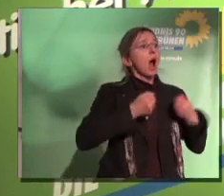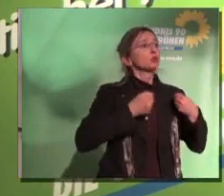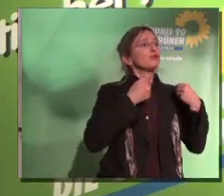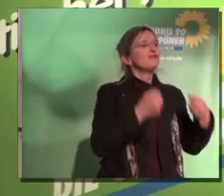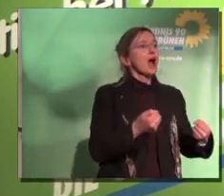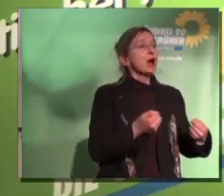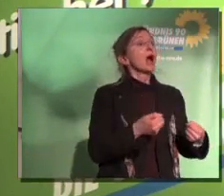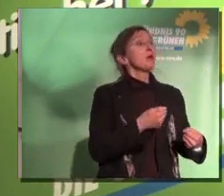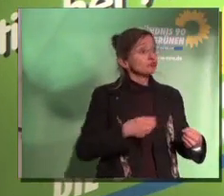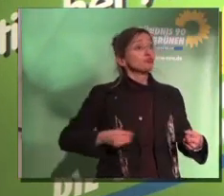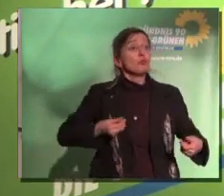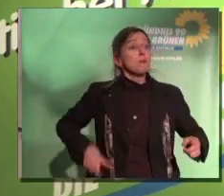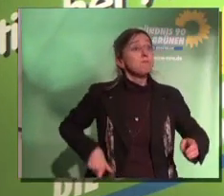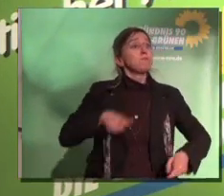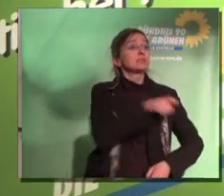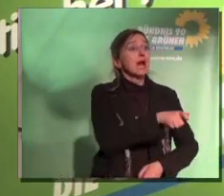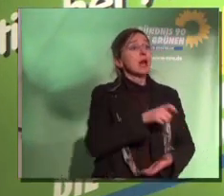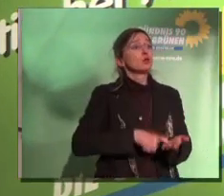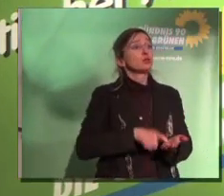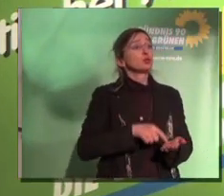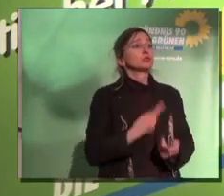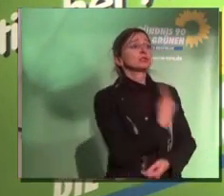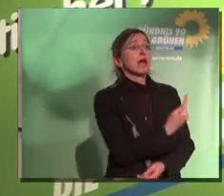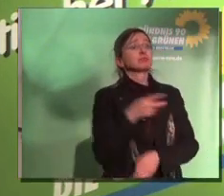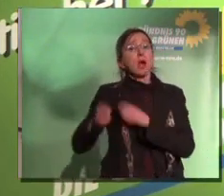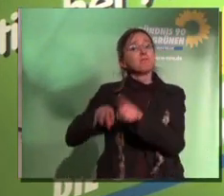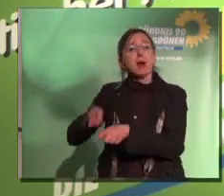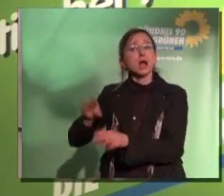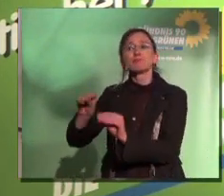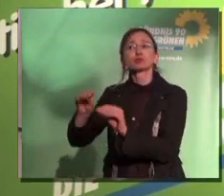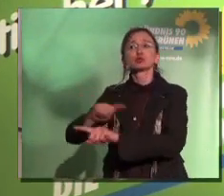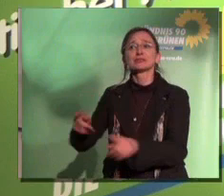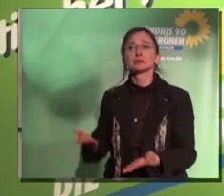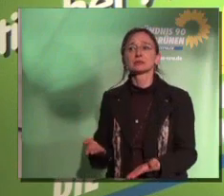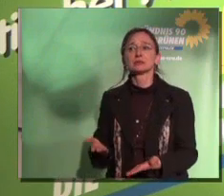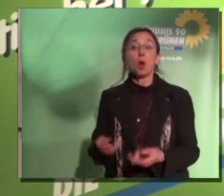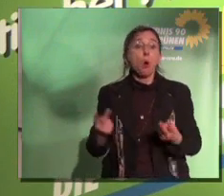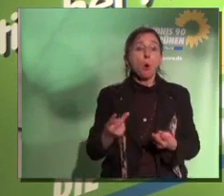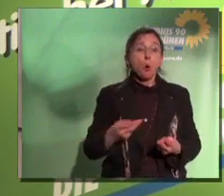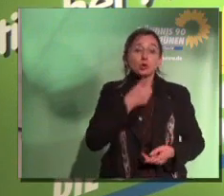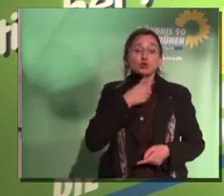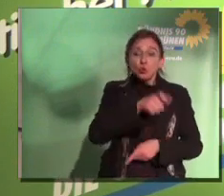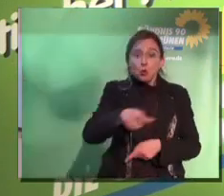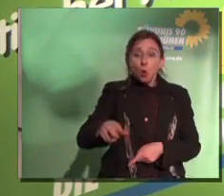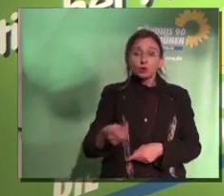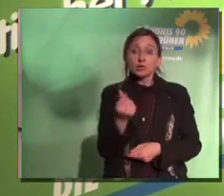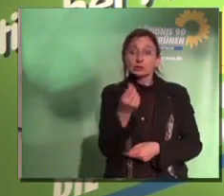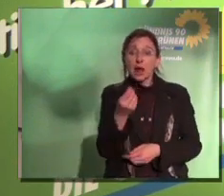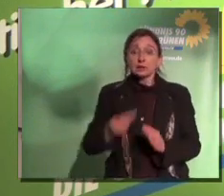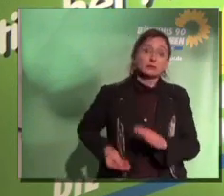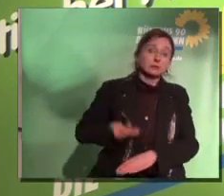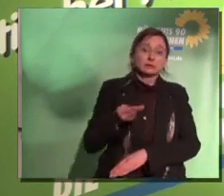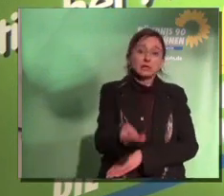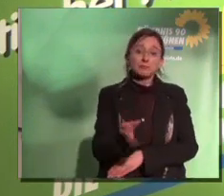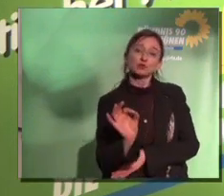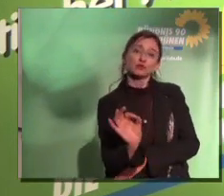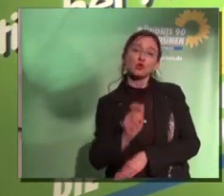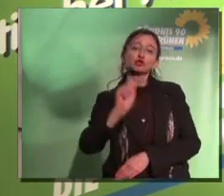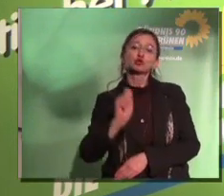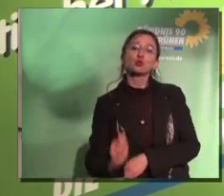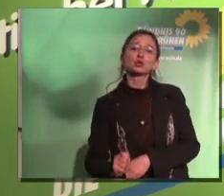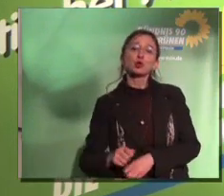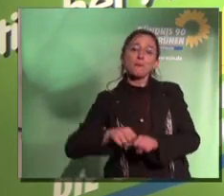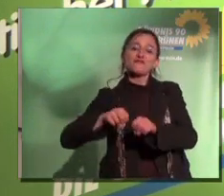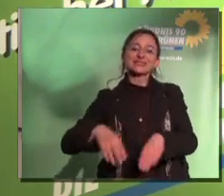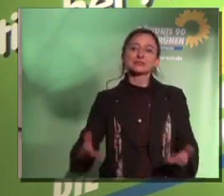benutzen. Ja, wäre auch komisch, oder? Junge Leute kriegen Geld, dass sie nicht studieren. Ja? Ich glaube, das könnte übrigens die nächste Forderung